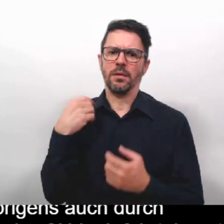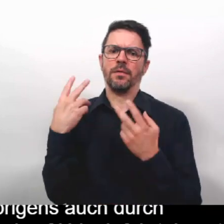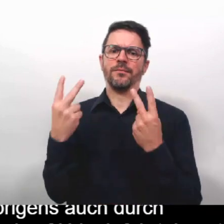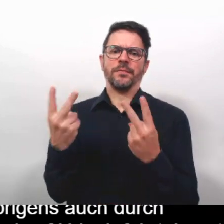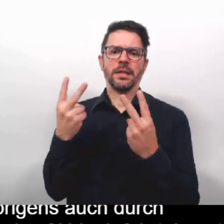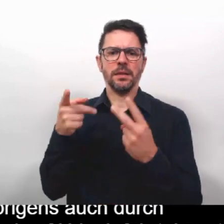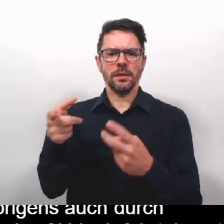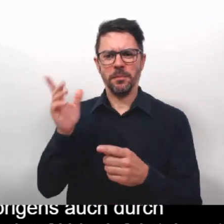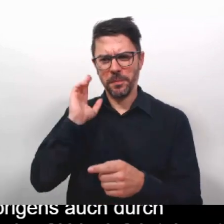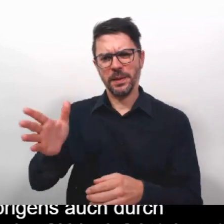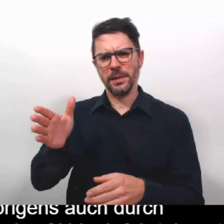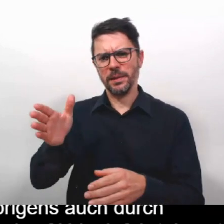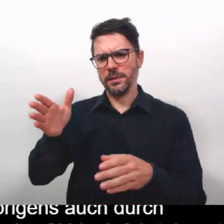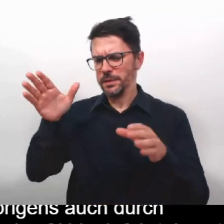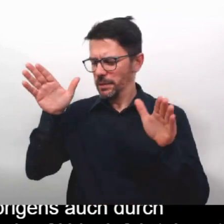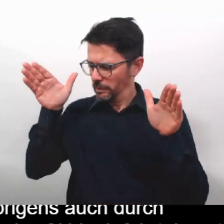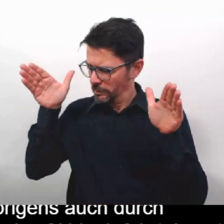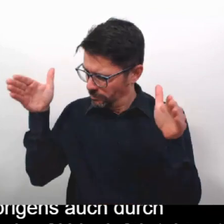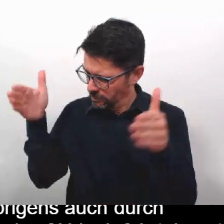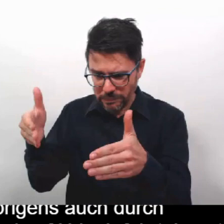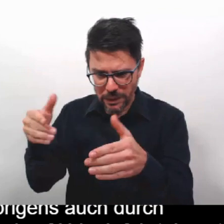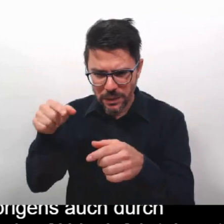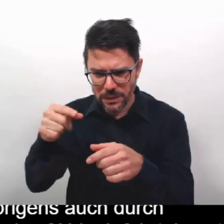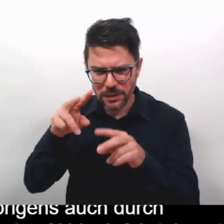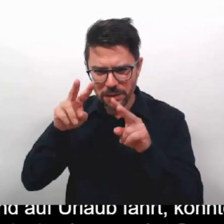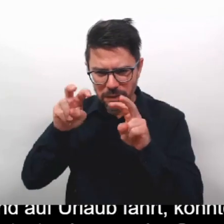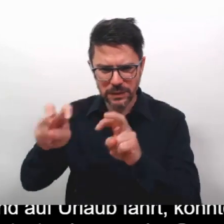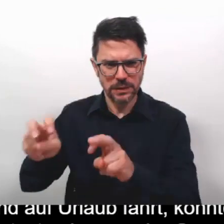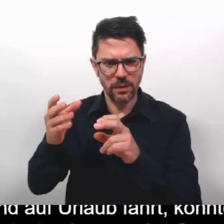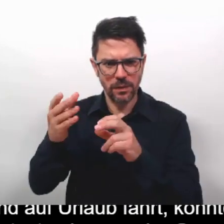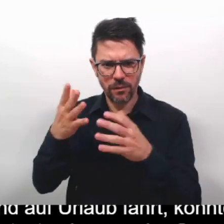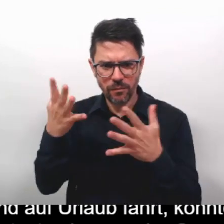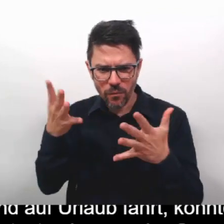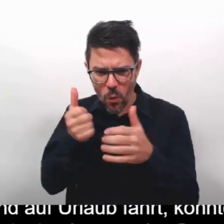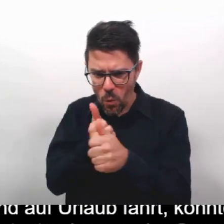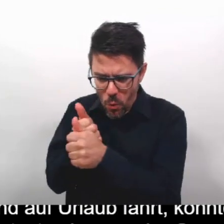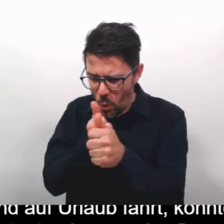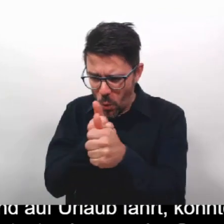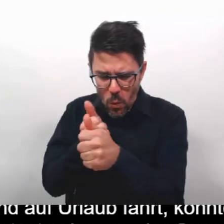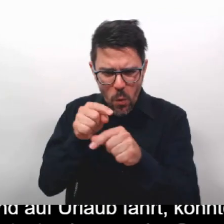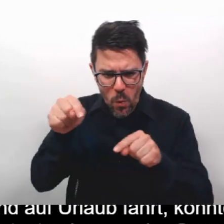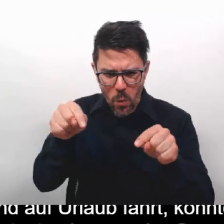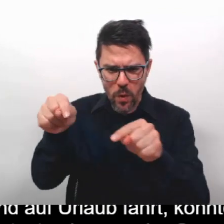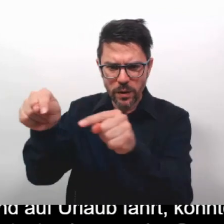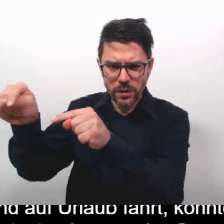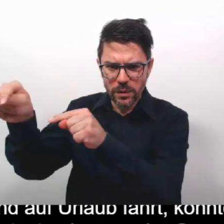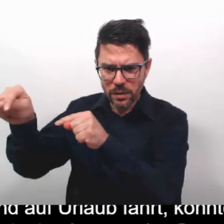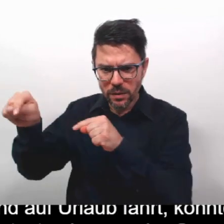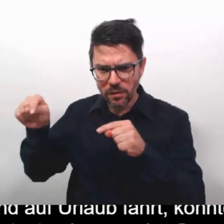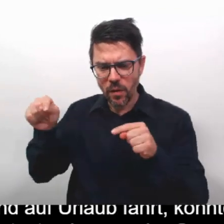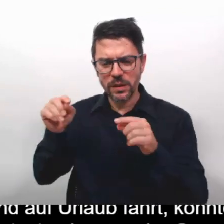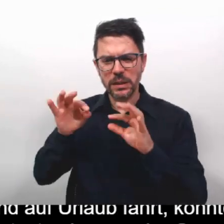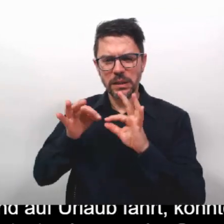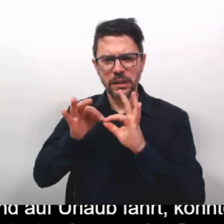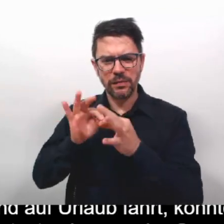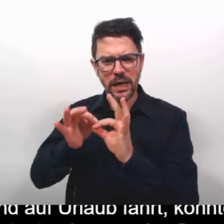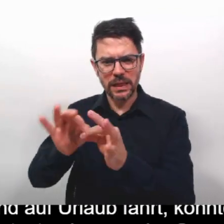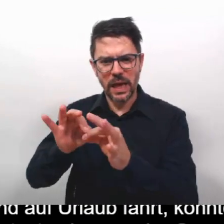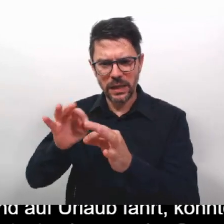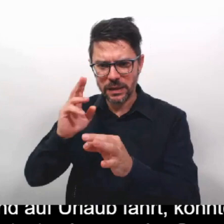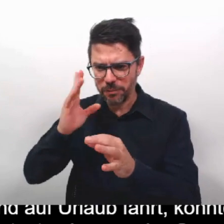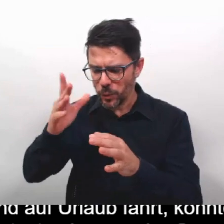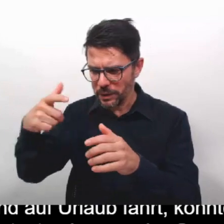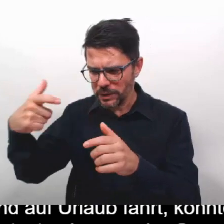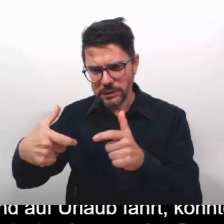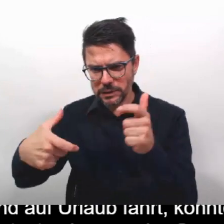das auf einmal explodiert, dass man heute noch eine Inzidenz von 35 hat und dann auf einmal 50, 70, zack, geht das hoch. Und diese Dynamik muss man